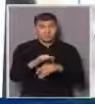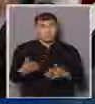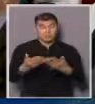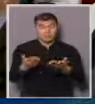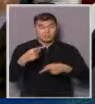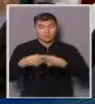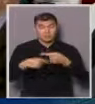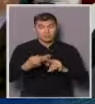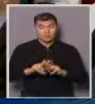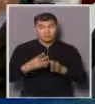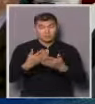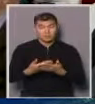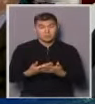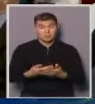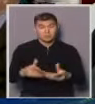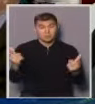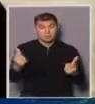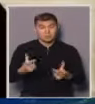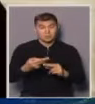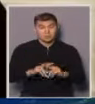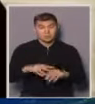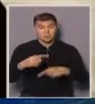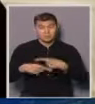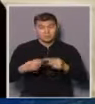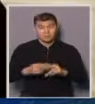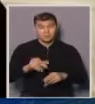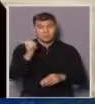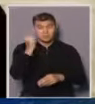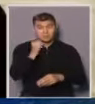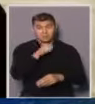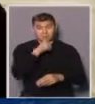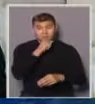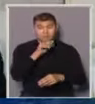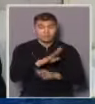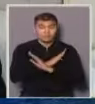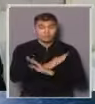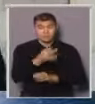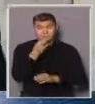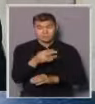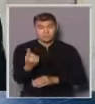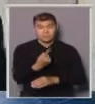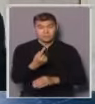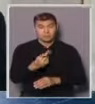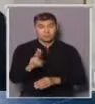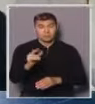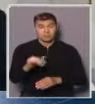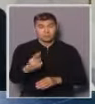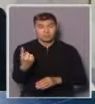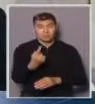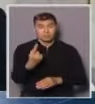алуды дәстүрге айналдырған олар пандемияның зардабынан біраз қартты жоғалтқандарын айтады. Бірінші қазан халықаралық қарттар